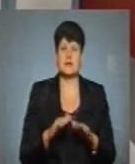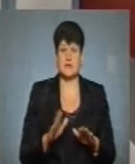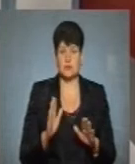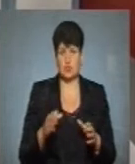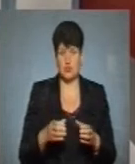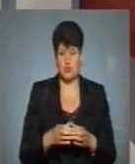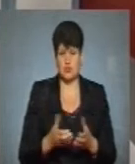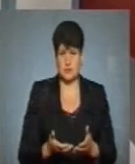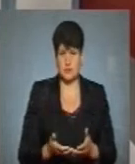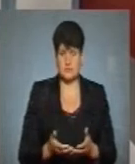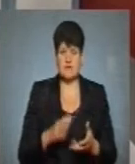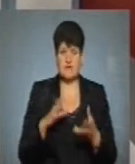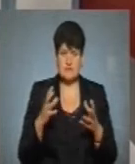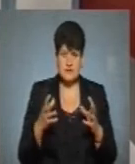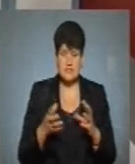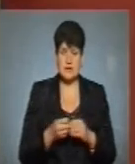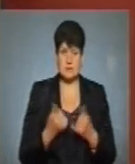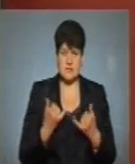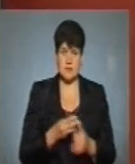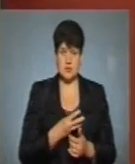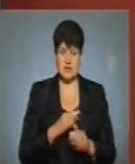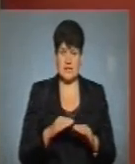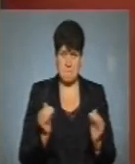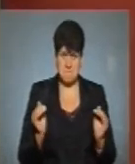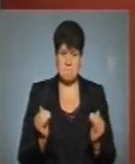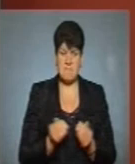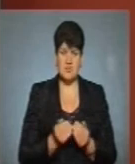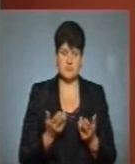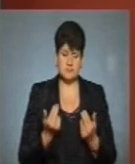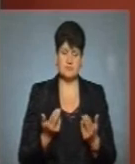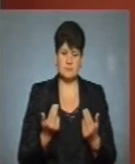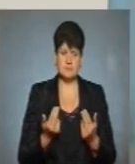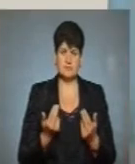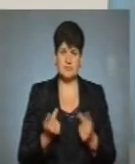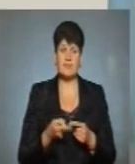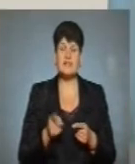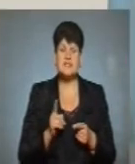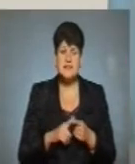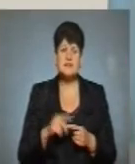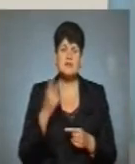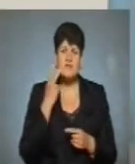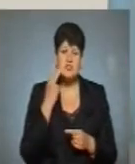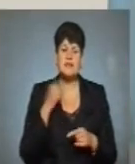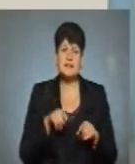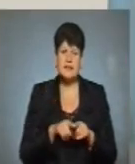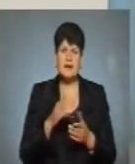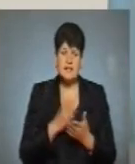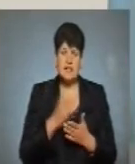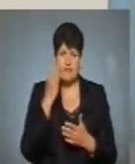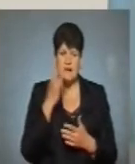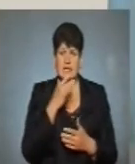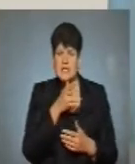групі? Тобто загалом наразі бажаючих дітей менше, ніж однозначно. У звичайній. Однозначно. Це період. Зазвичай завжди так є в літній період. Ну,